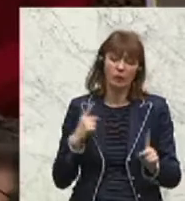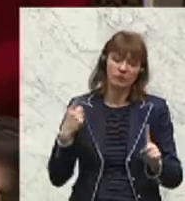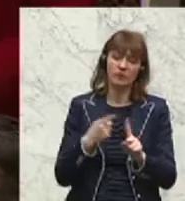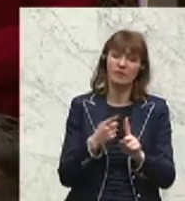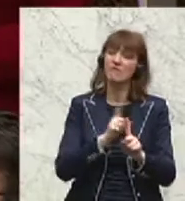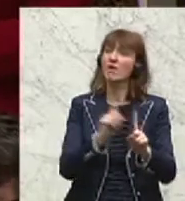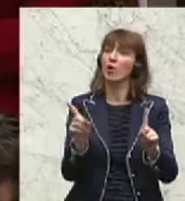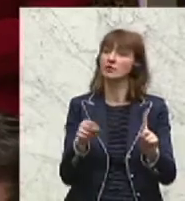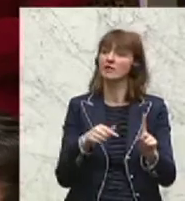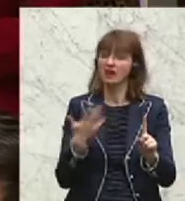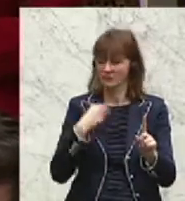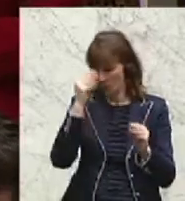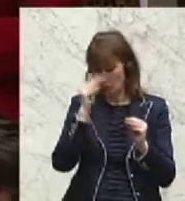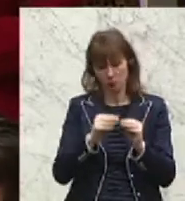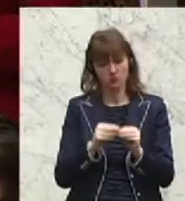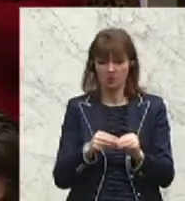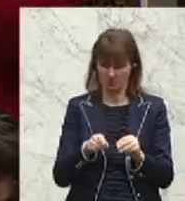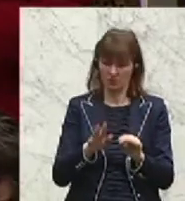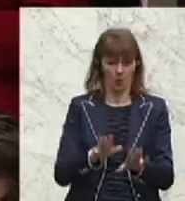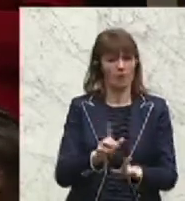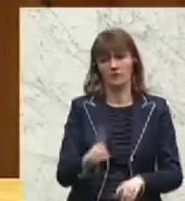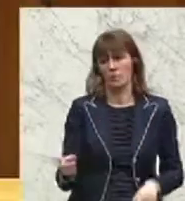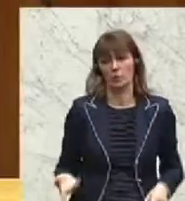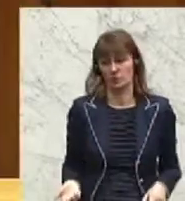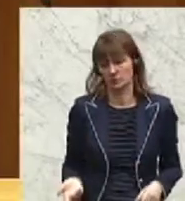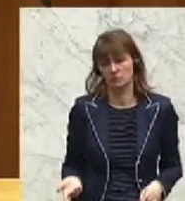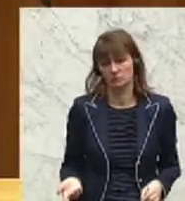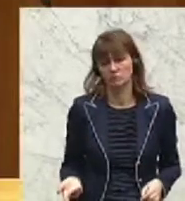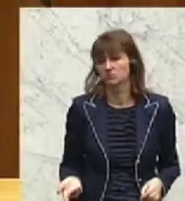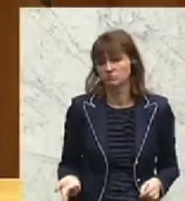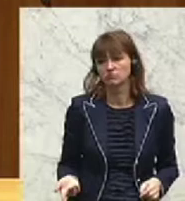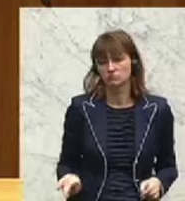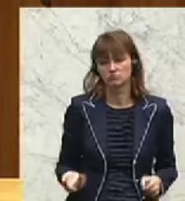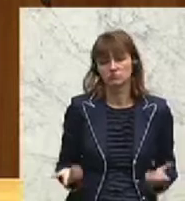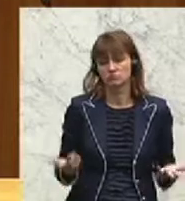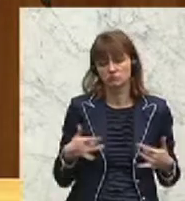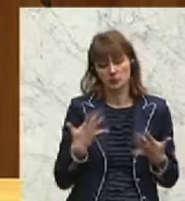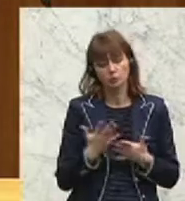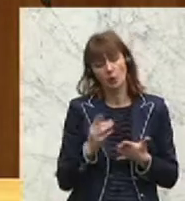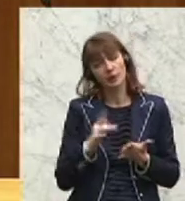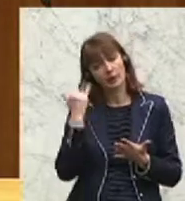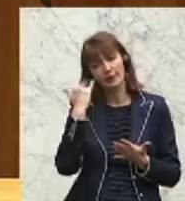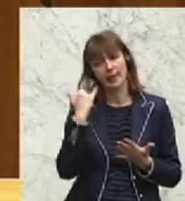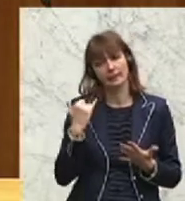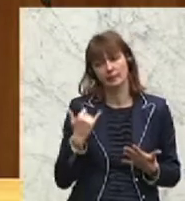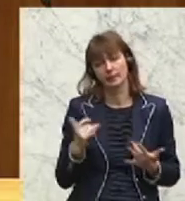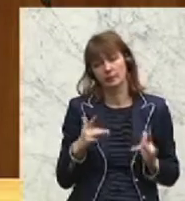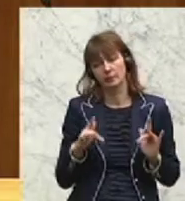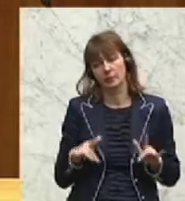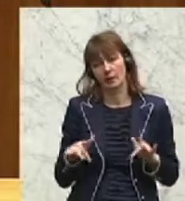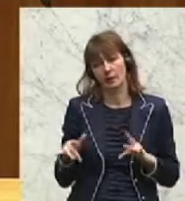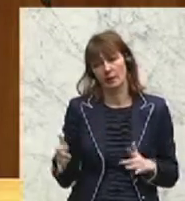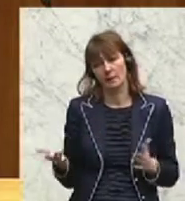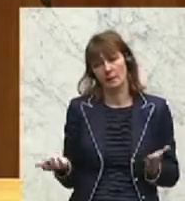die da passiert sind. Das wird machbar sein, da gibt es auch Ansätze, ich verhehle das nicht. Das würde zum